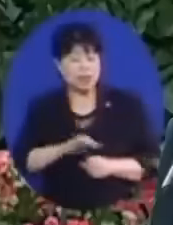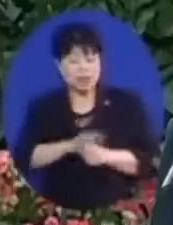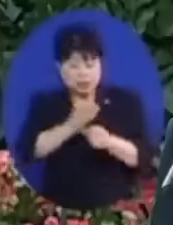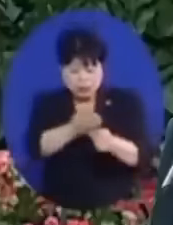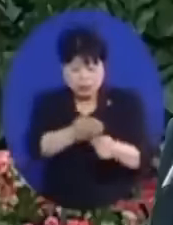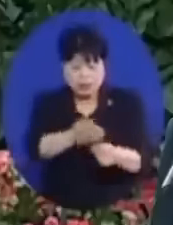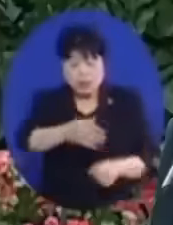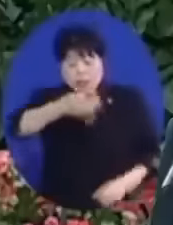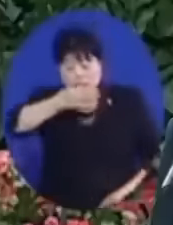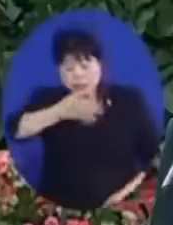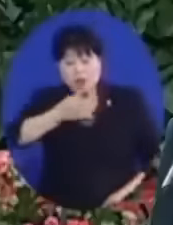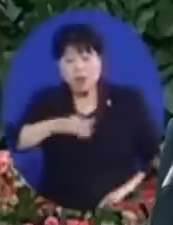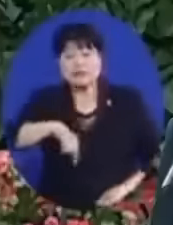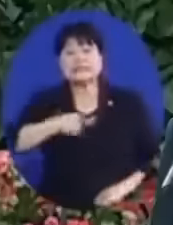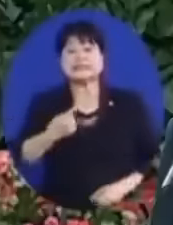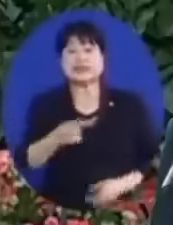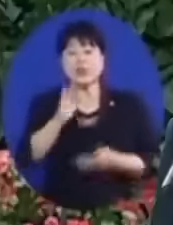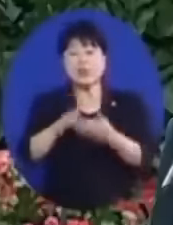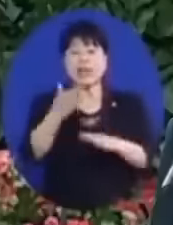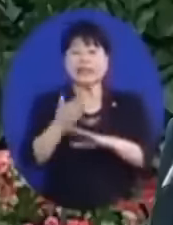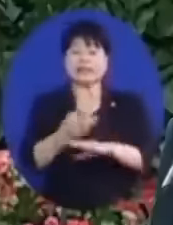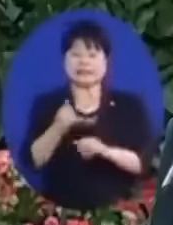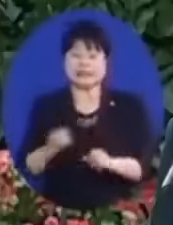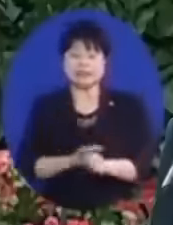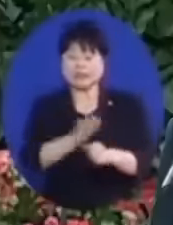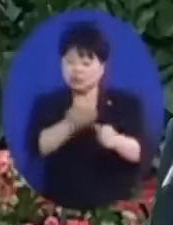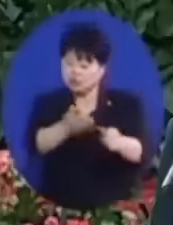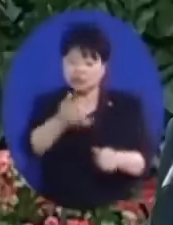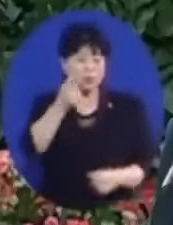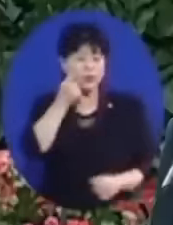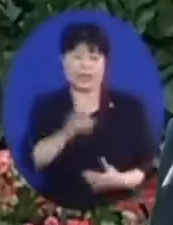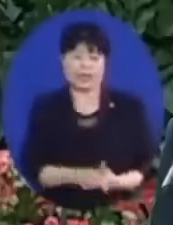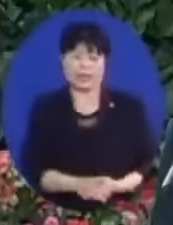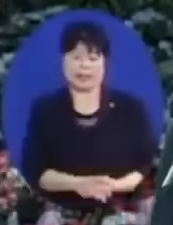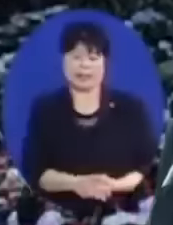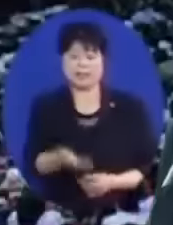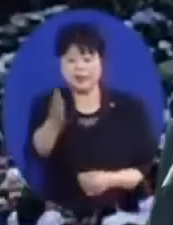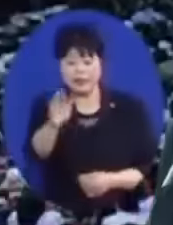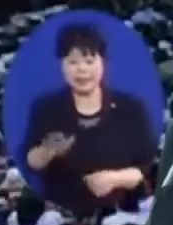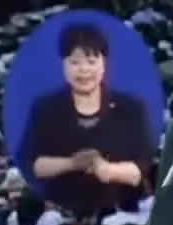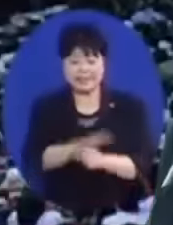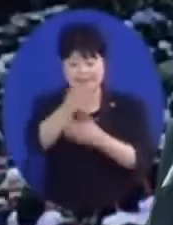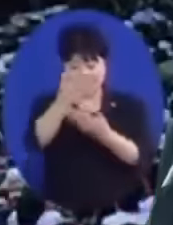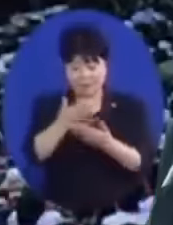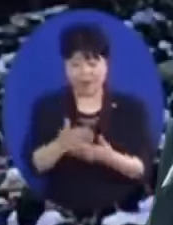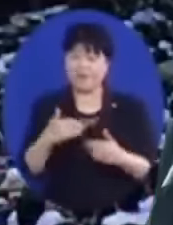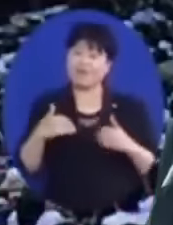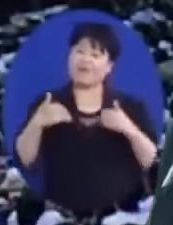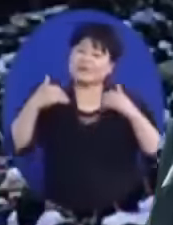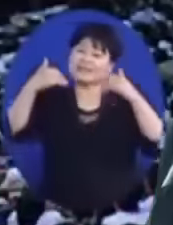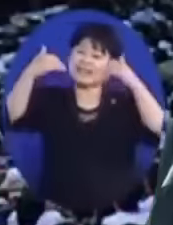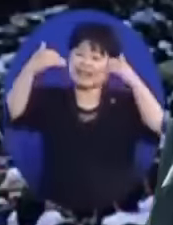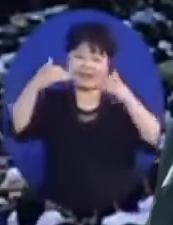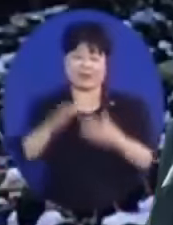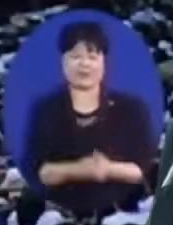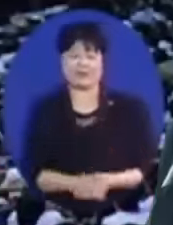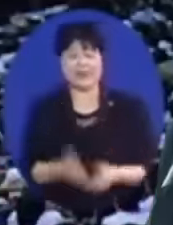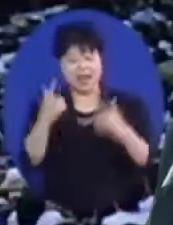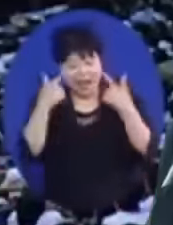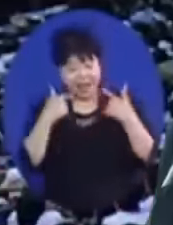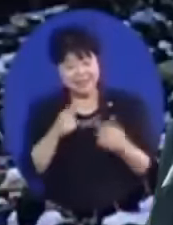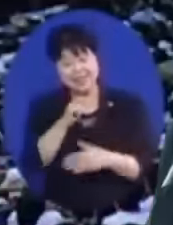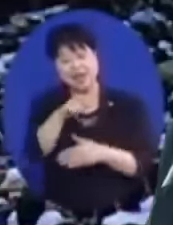것이 힘들고 자신 이외의 사람을 사랑할 줄 모릅니다. 그러나 사랑을 받고 자라난 사람은